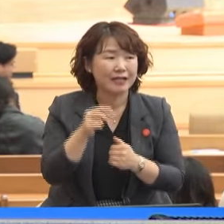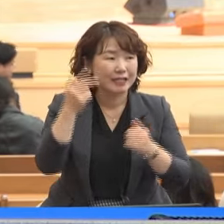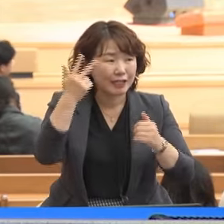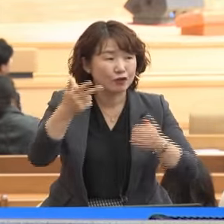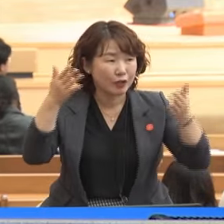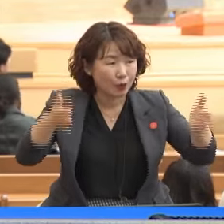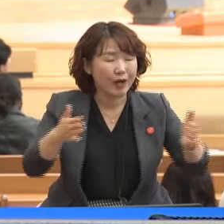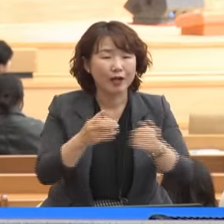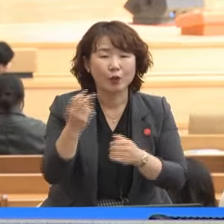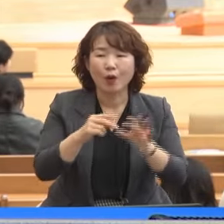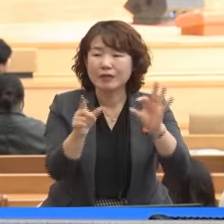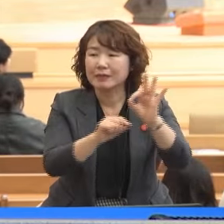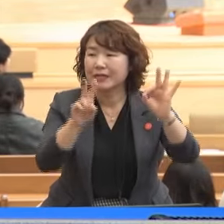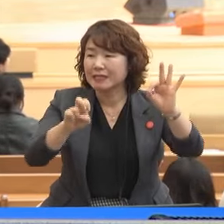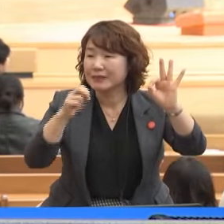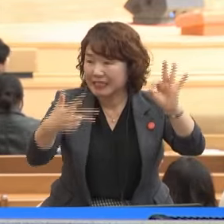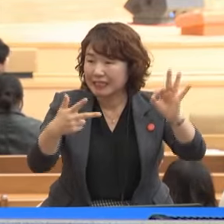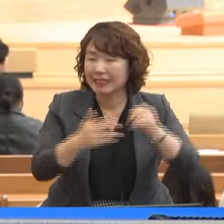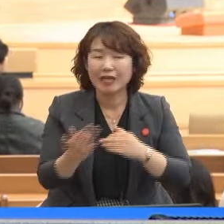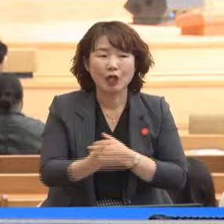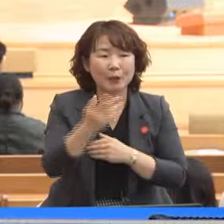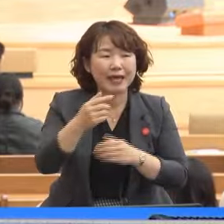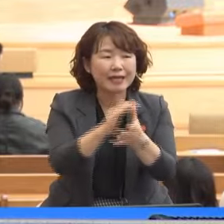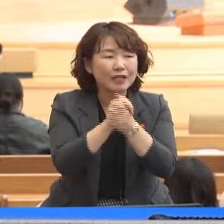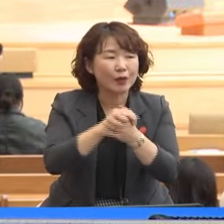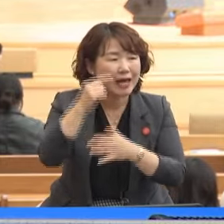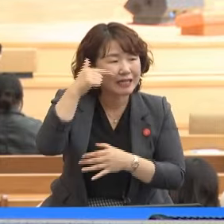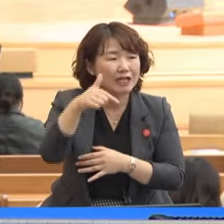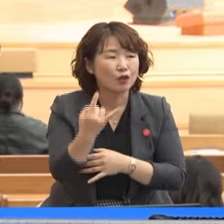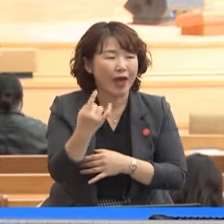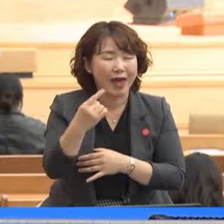건드려서 터뜨려질 수 있기를 주 예수 이름으로